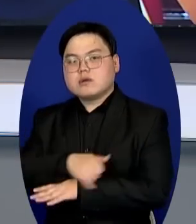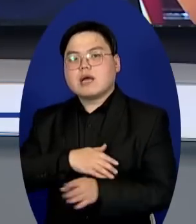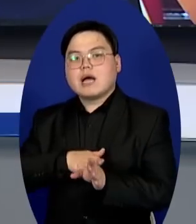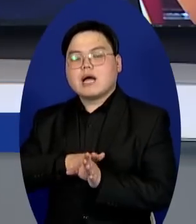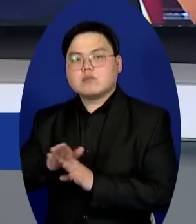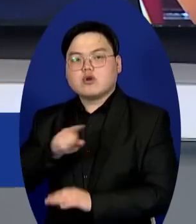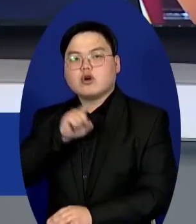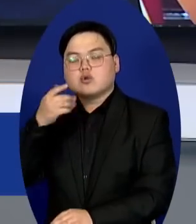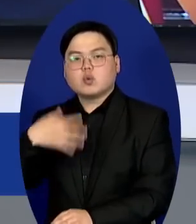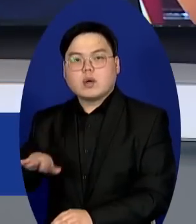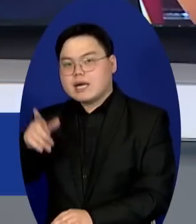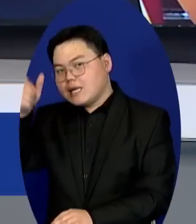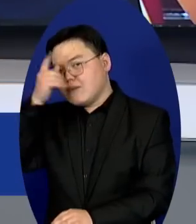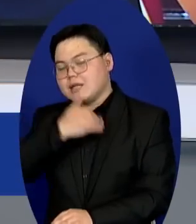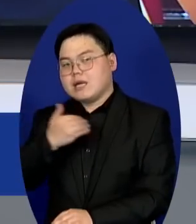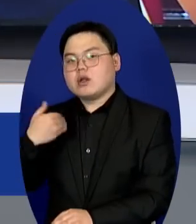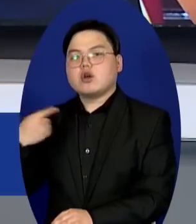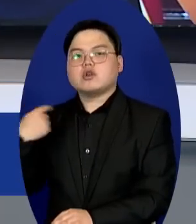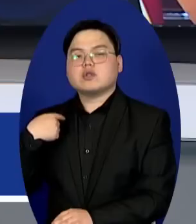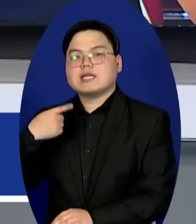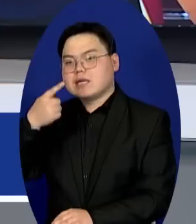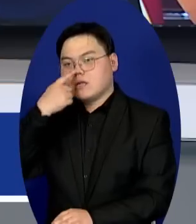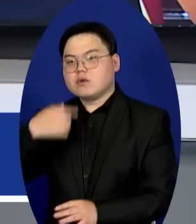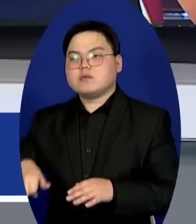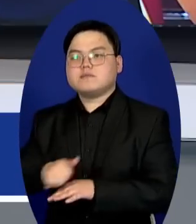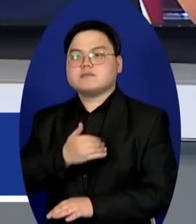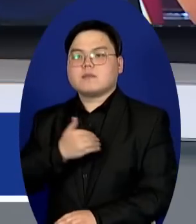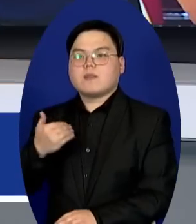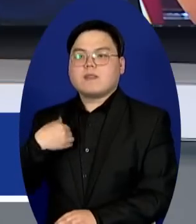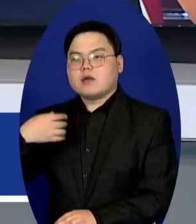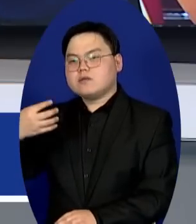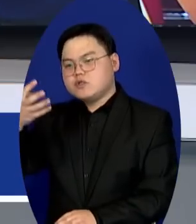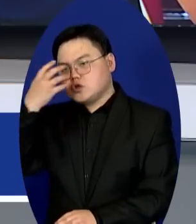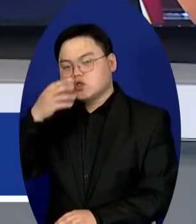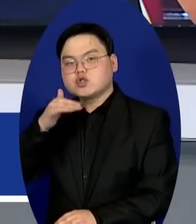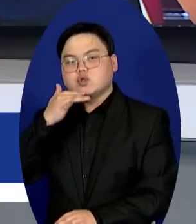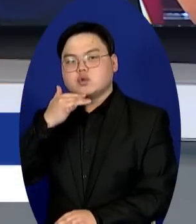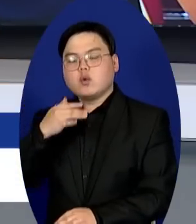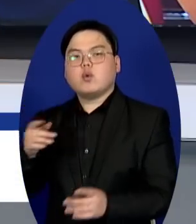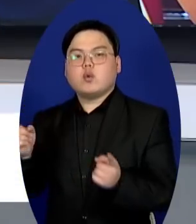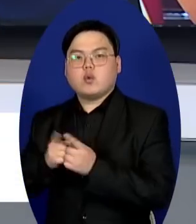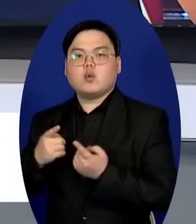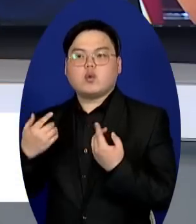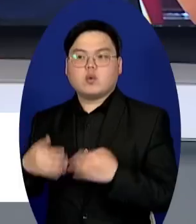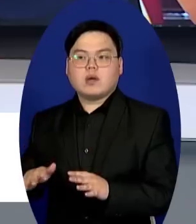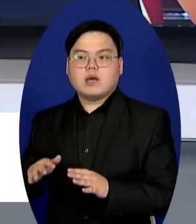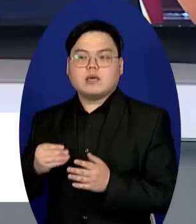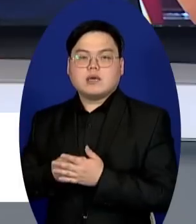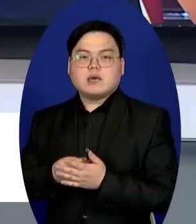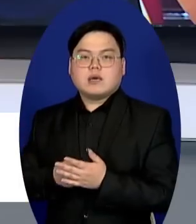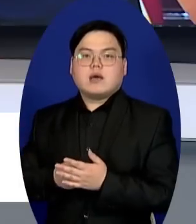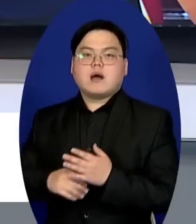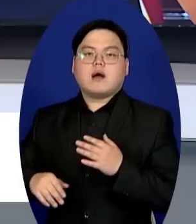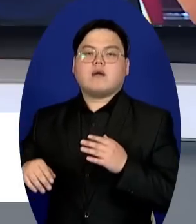хийсэн Германы канцлер Олаф Шольцыг өчтөр Хятад улсын дарга Ши Цзиньпин төрийн зөвлөлийн ерхий сайд Лика Чанаар хүлээн авч уулзжээ. Нутагт нь болоод